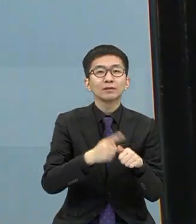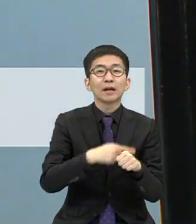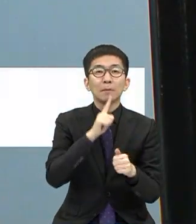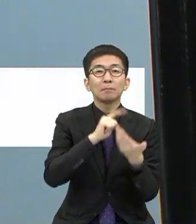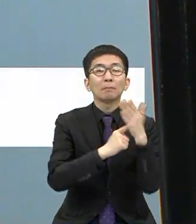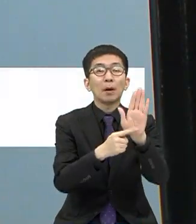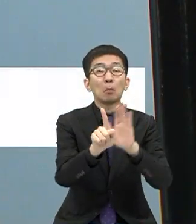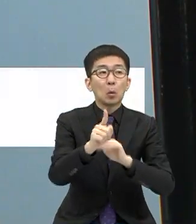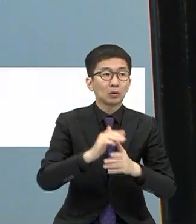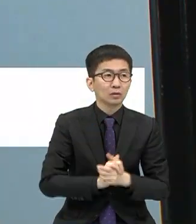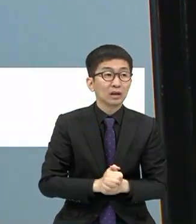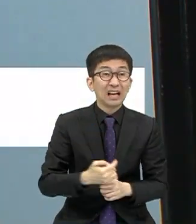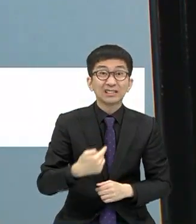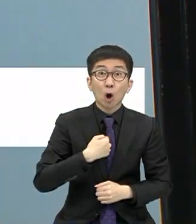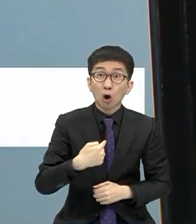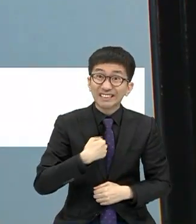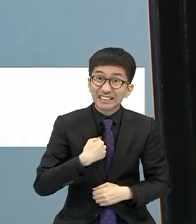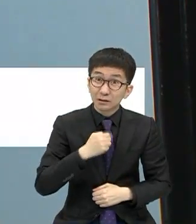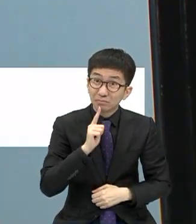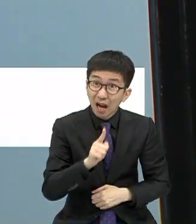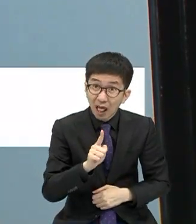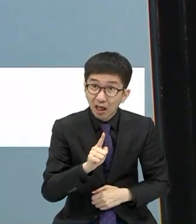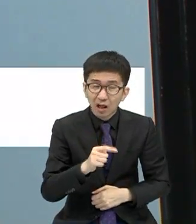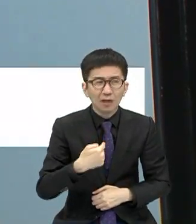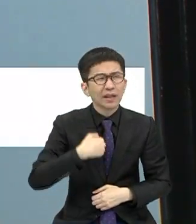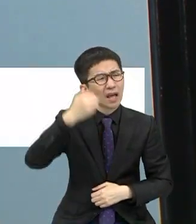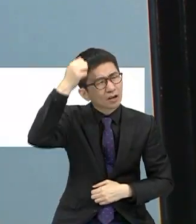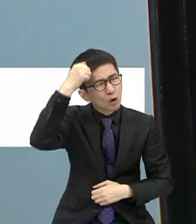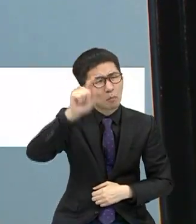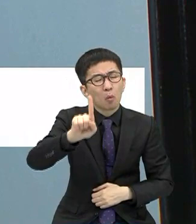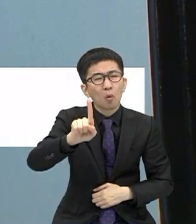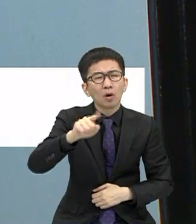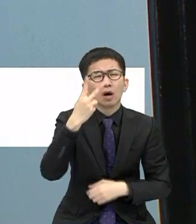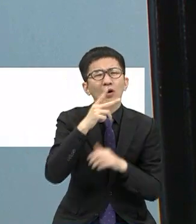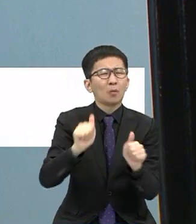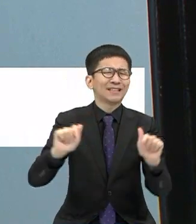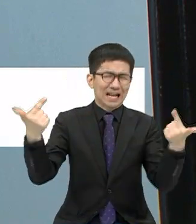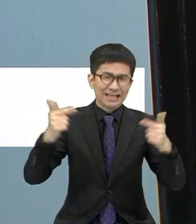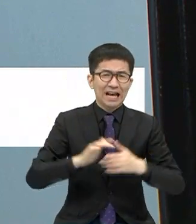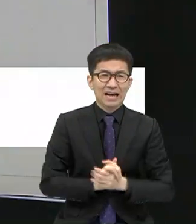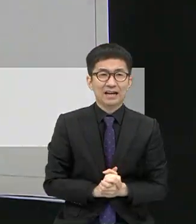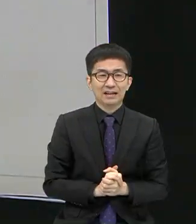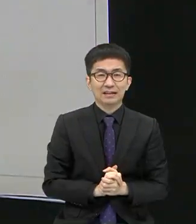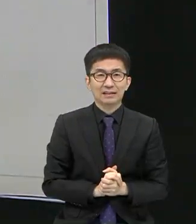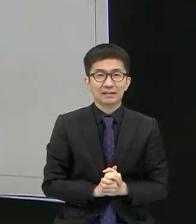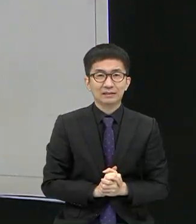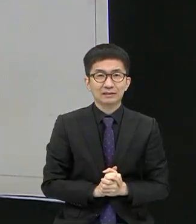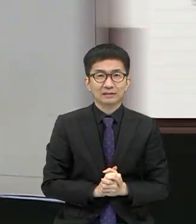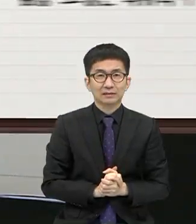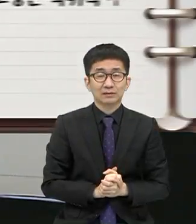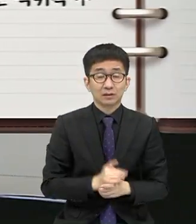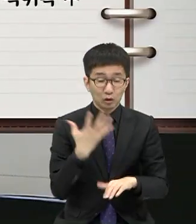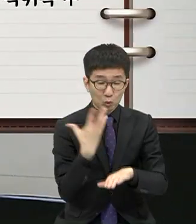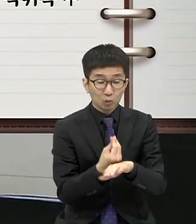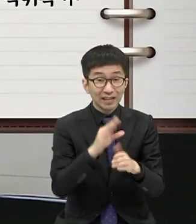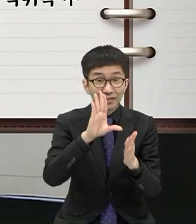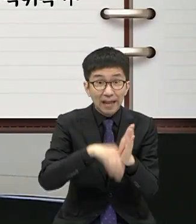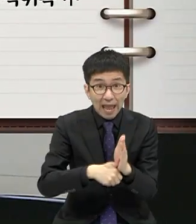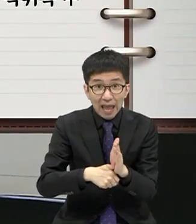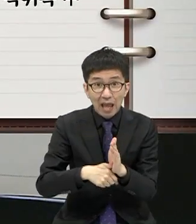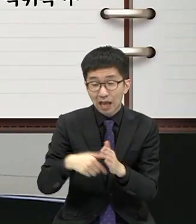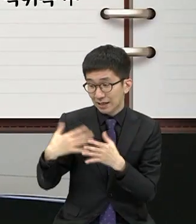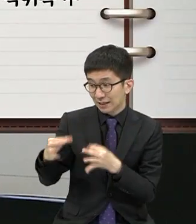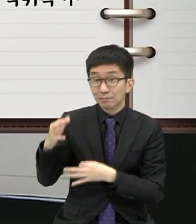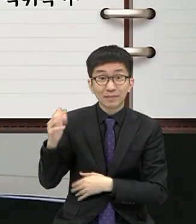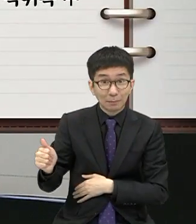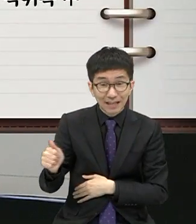저희라는 말에 대해서 자꾸 이야기를 하는데 제가 기억하는 바에 의하면은 검찰은 아닌 것 같습니다. 녹취록에 김 의원이